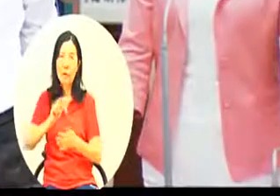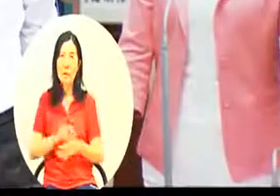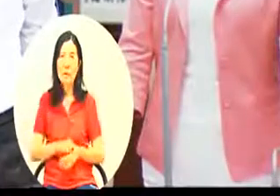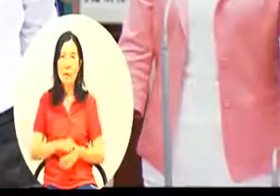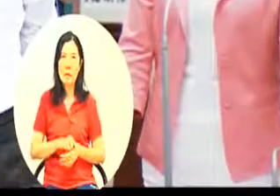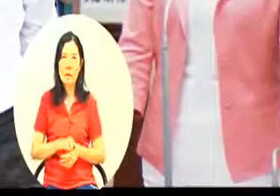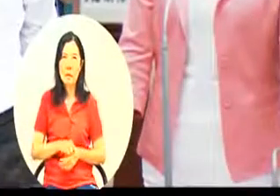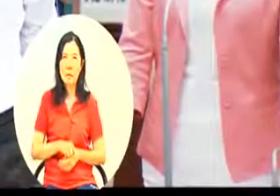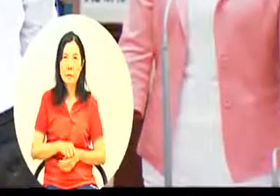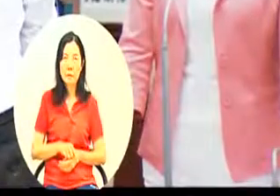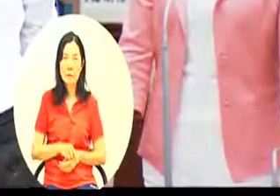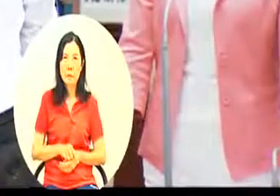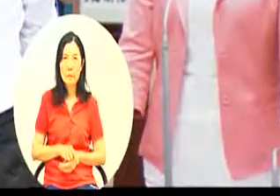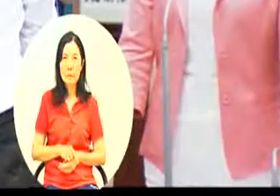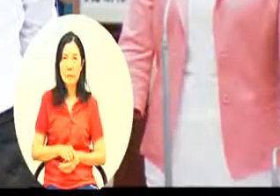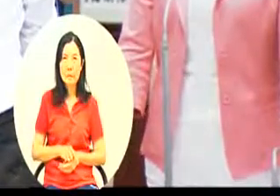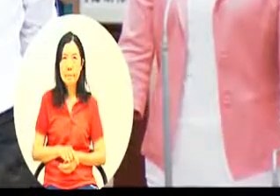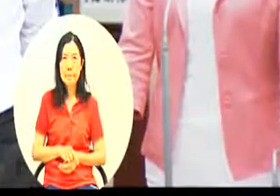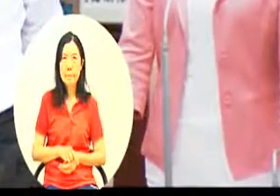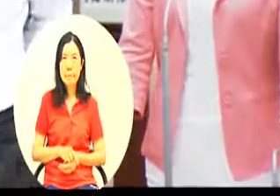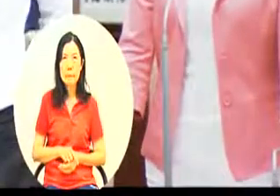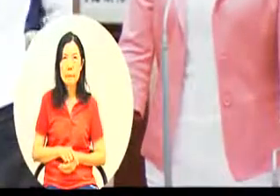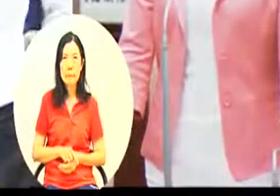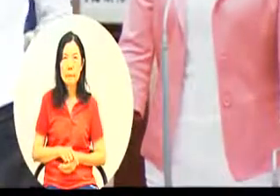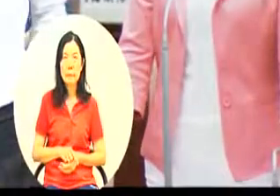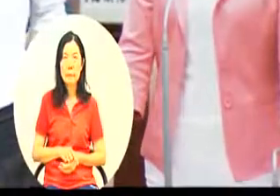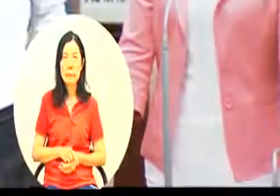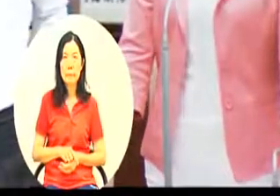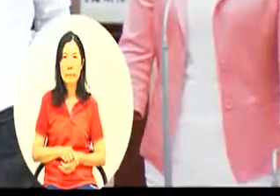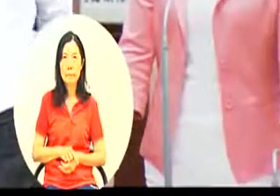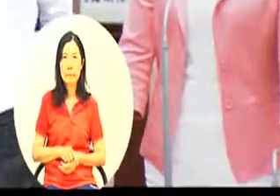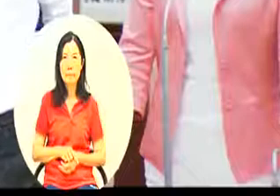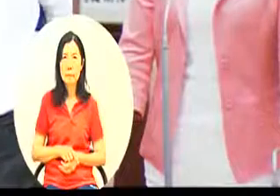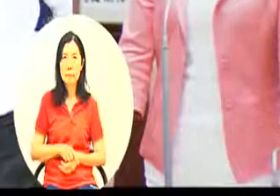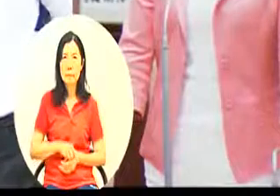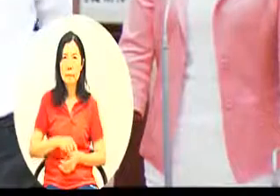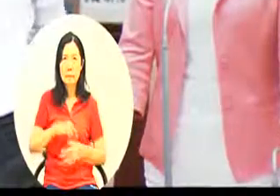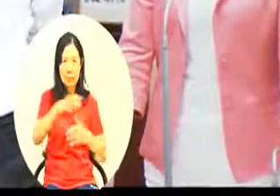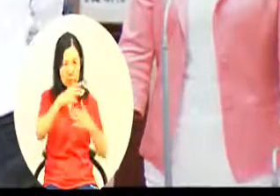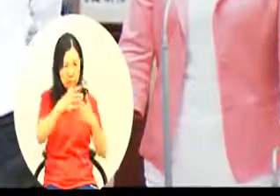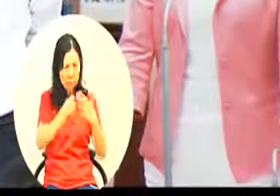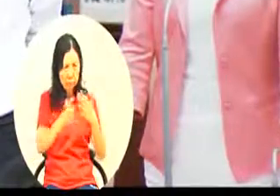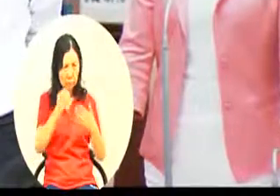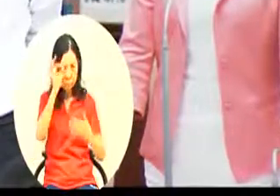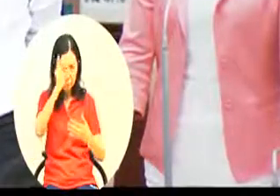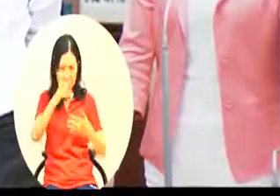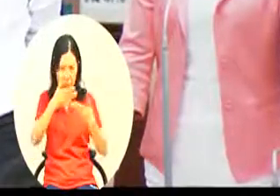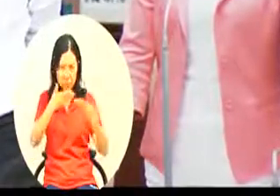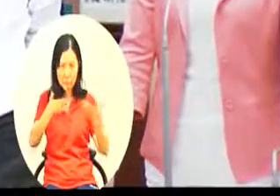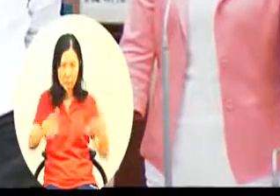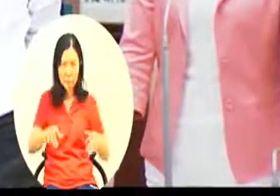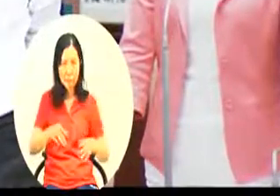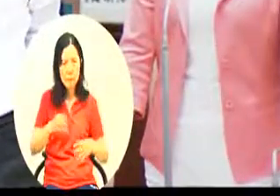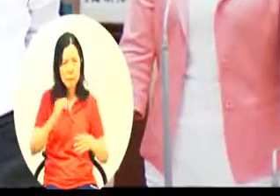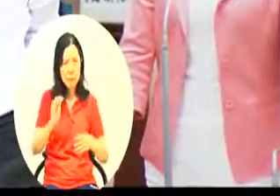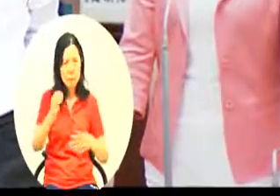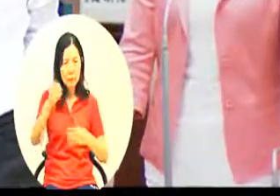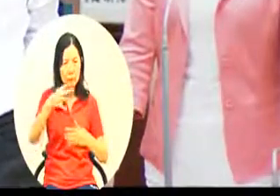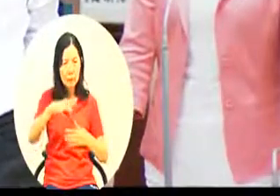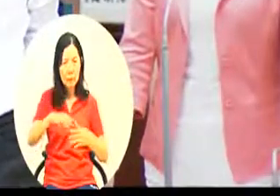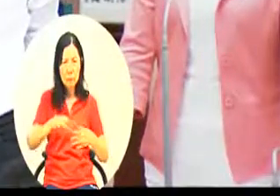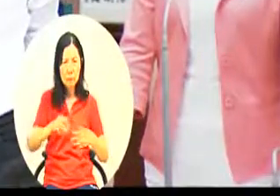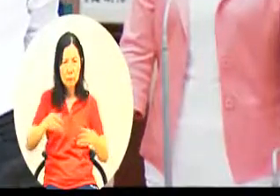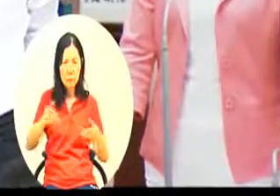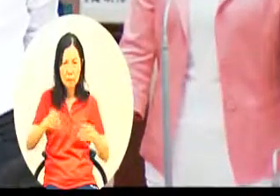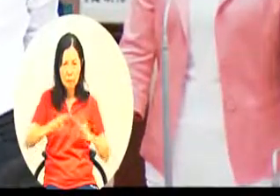诉愿当中了哈。然后找了各种的法令，但是他跟我说的真建地那